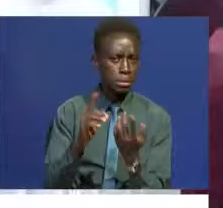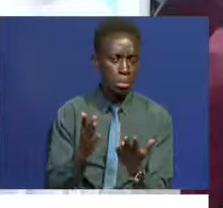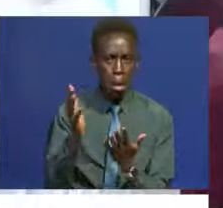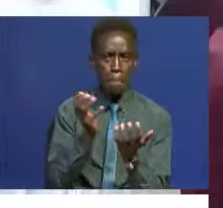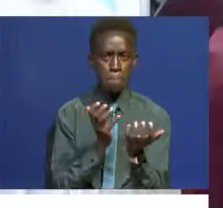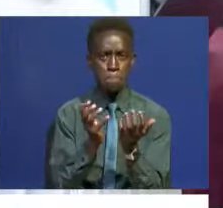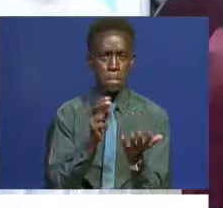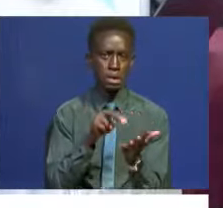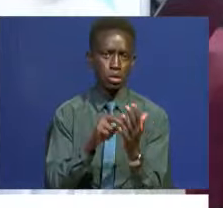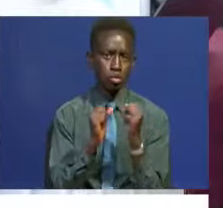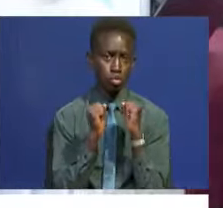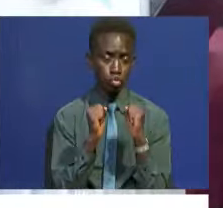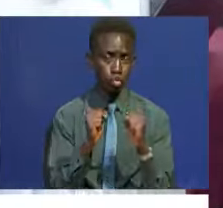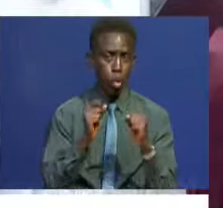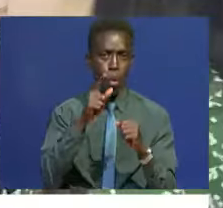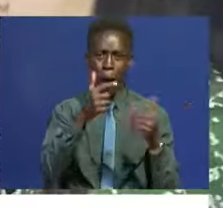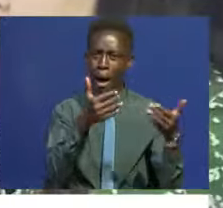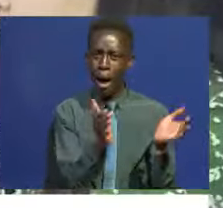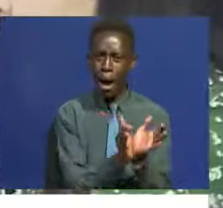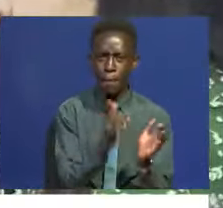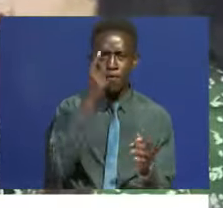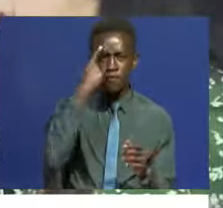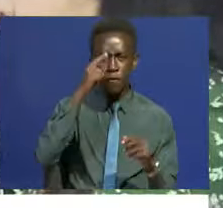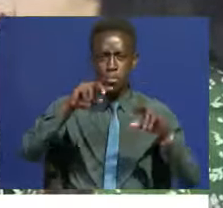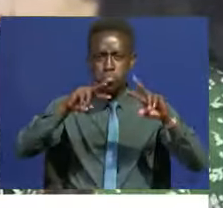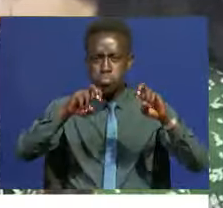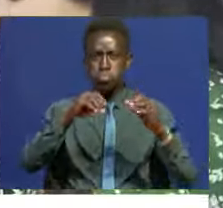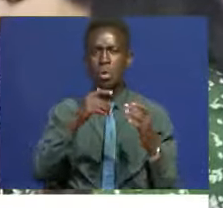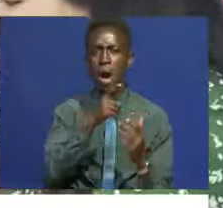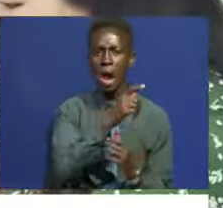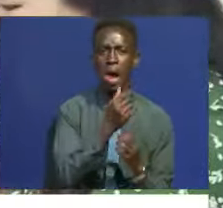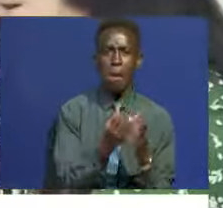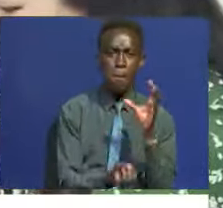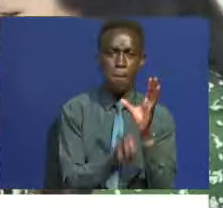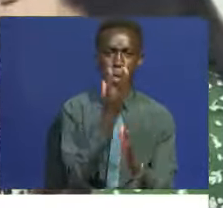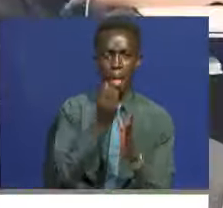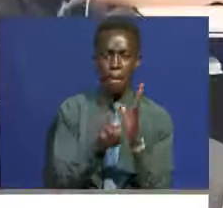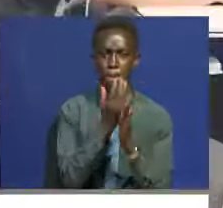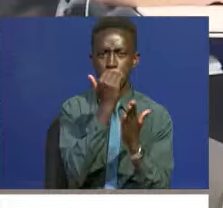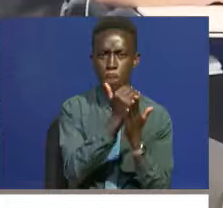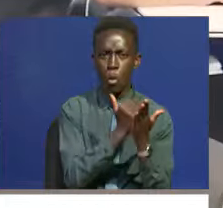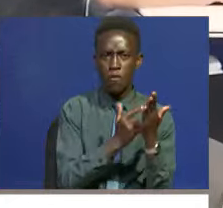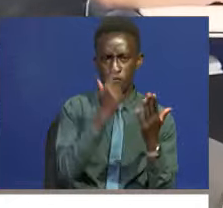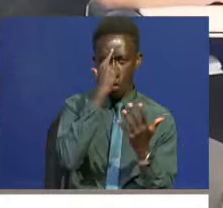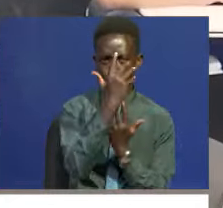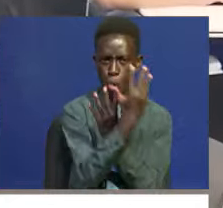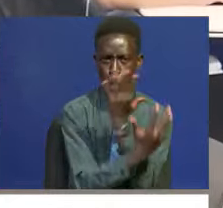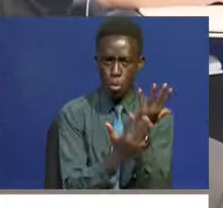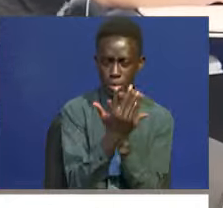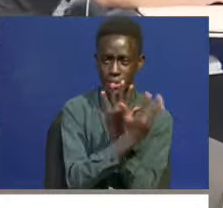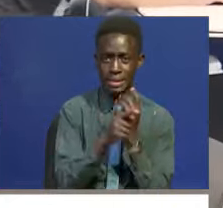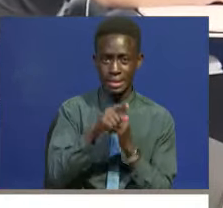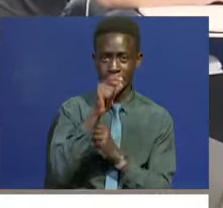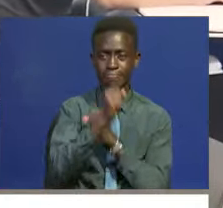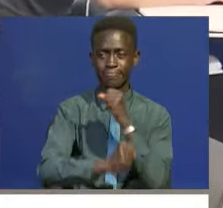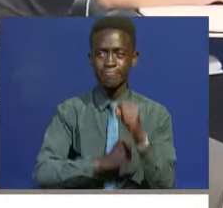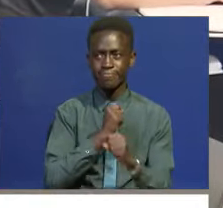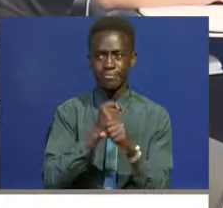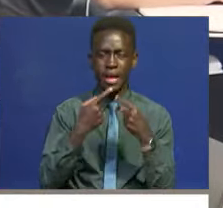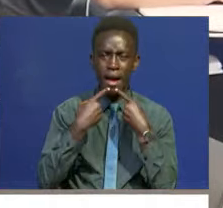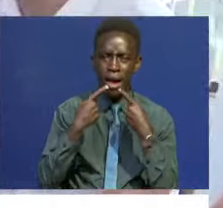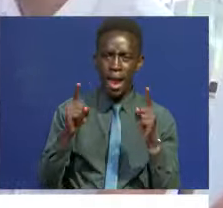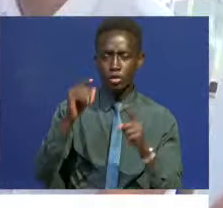Kampuni moja ya utafiti na kutengeneza programu za kompyuta mwezi Mei mwaka huu ilitangaza nafasi za ajira kwa wanafunzi waliohitimu